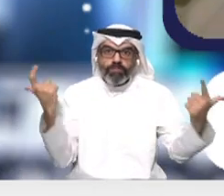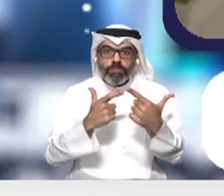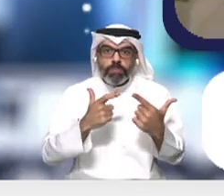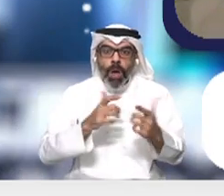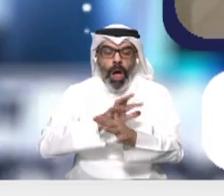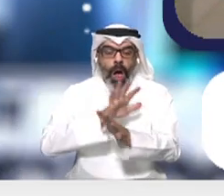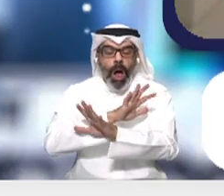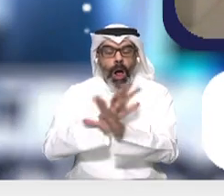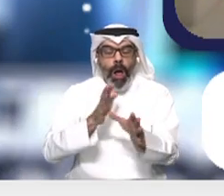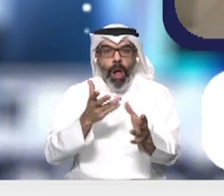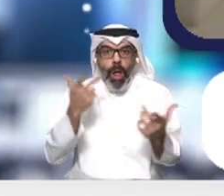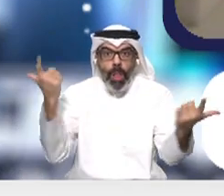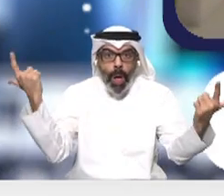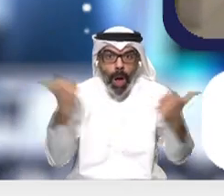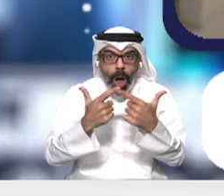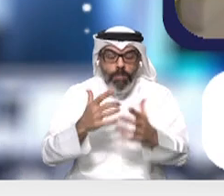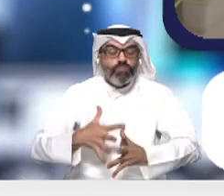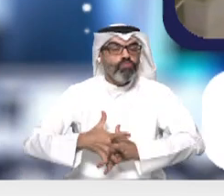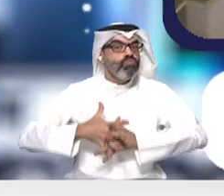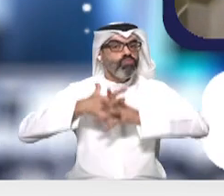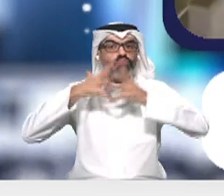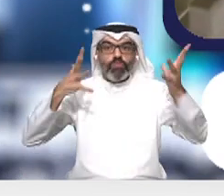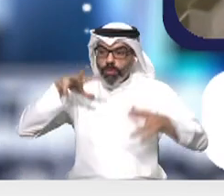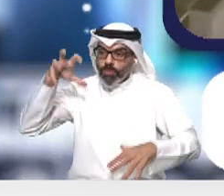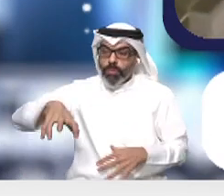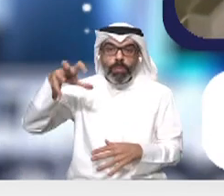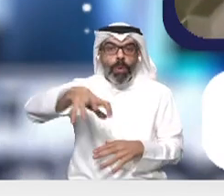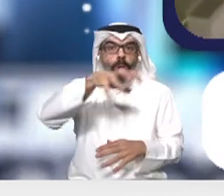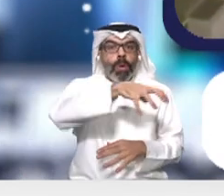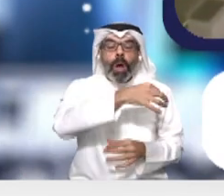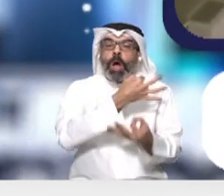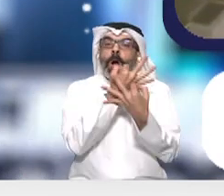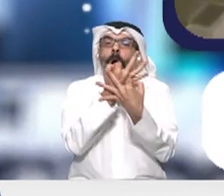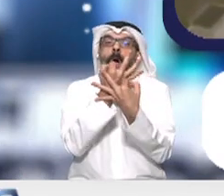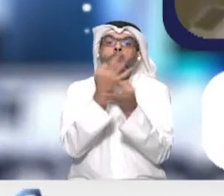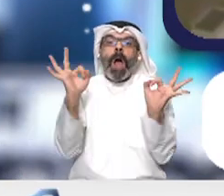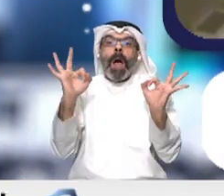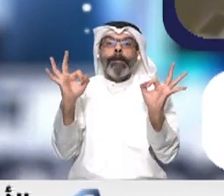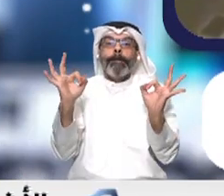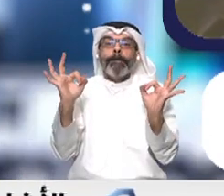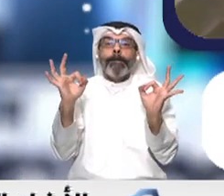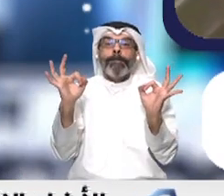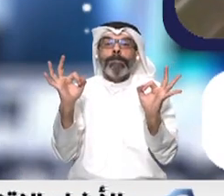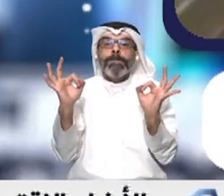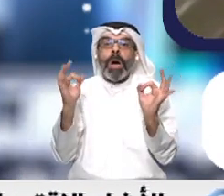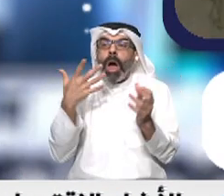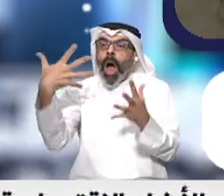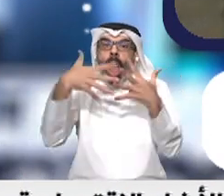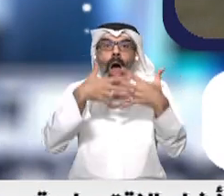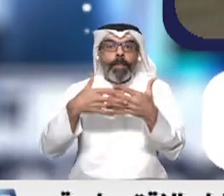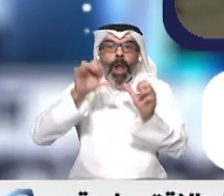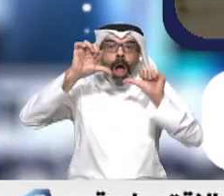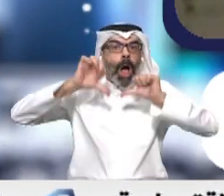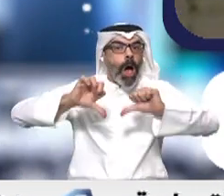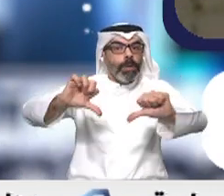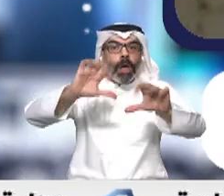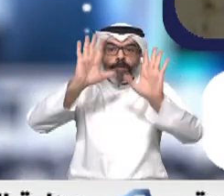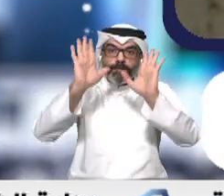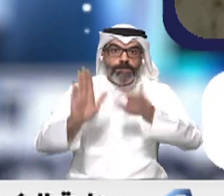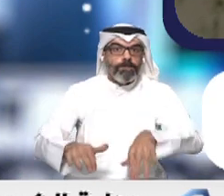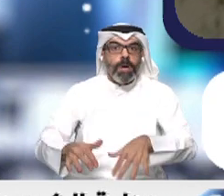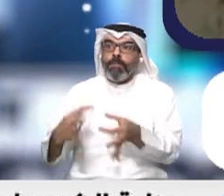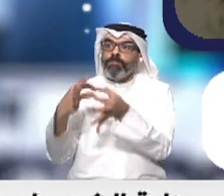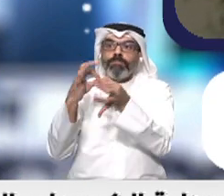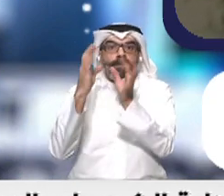يحمد عقباها. بالتأكيد ستؤثر على دول المنطقة، وستؤثر أيضا على المصالح الأمريكية في المنطقة، وستؤثر أيضا